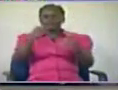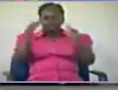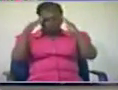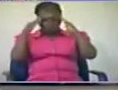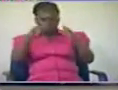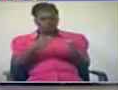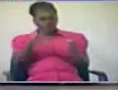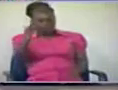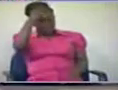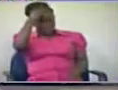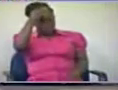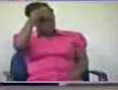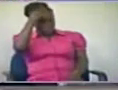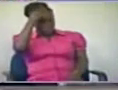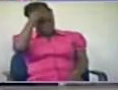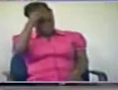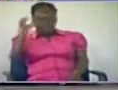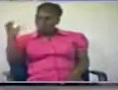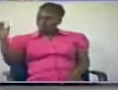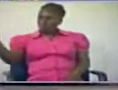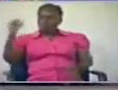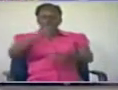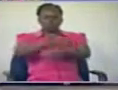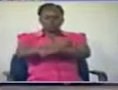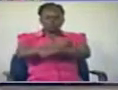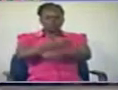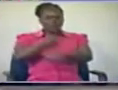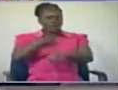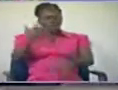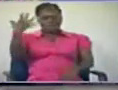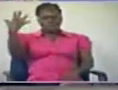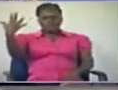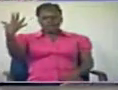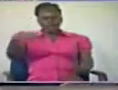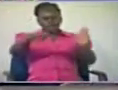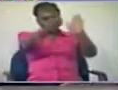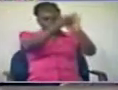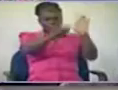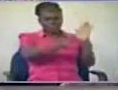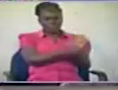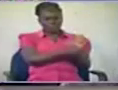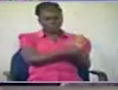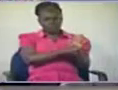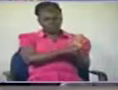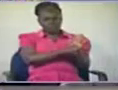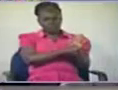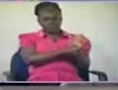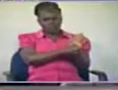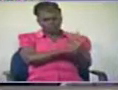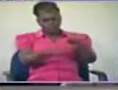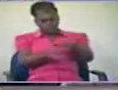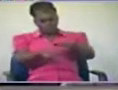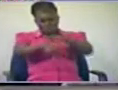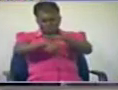tumeangazia masomo. Katika pre-primary tuna masomo matano. Kwenda primary, lower